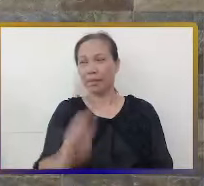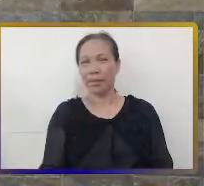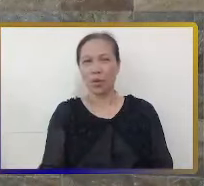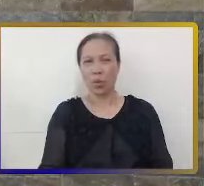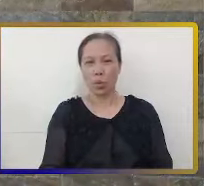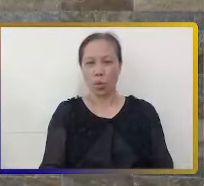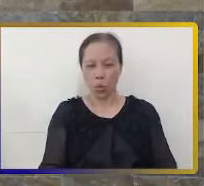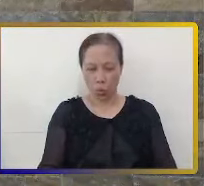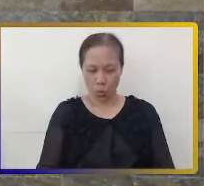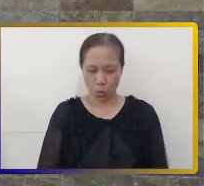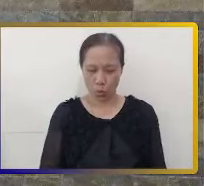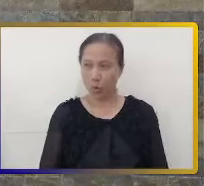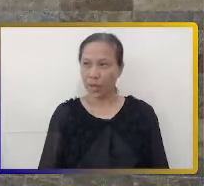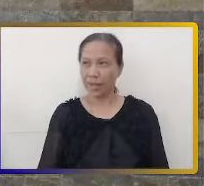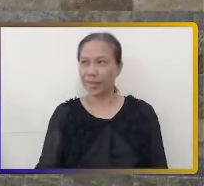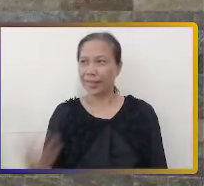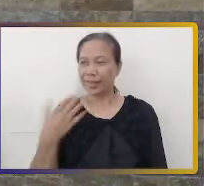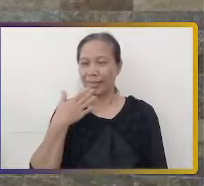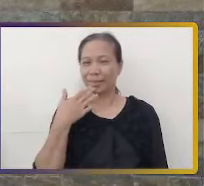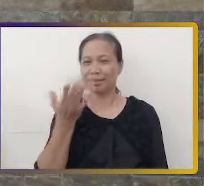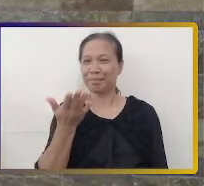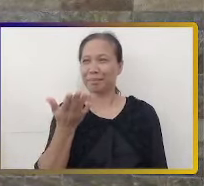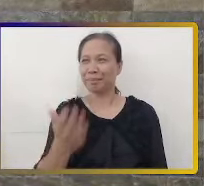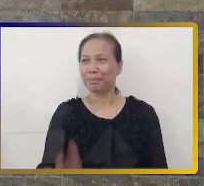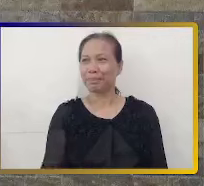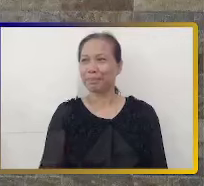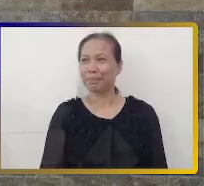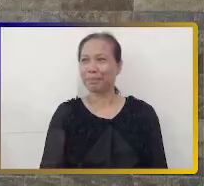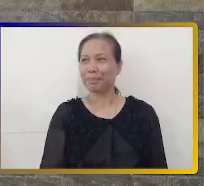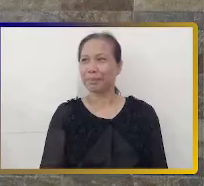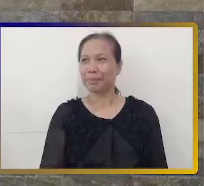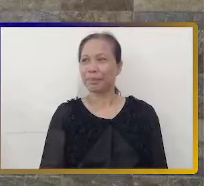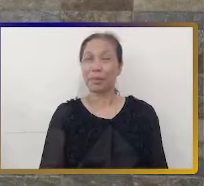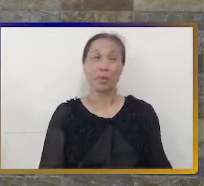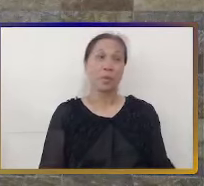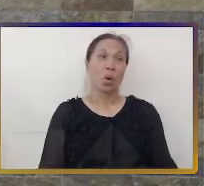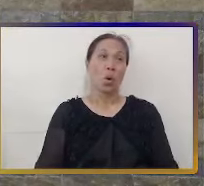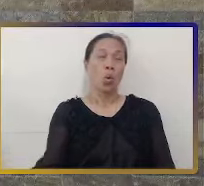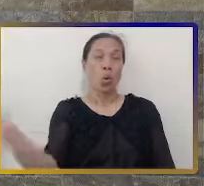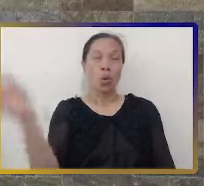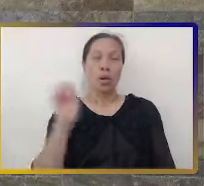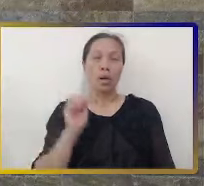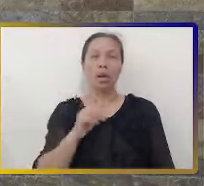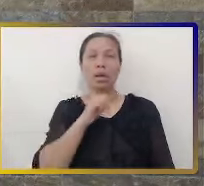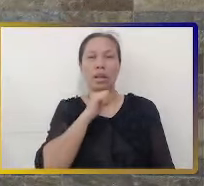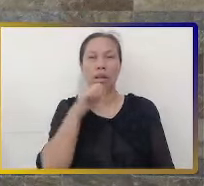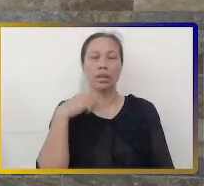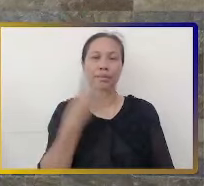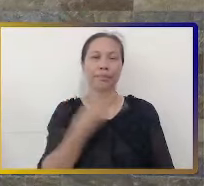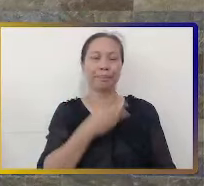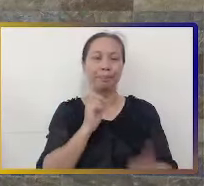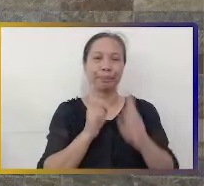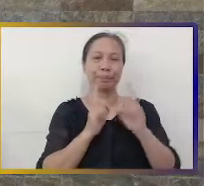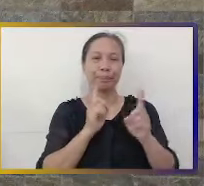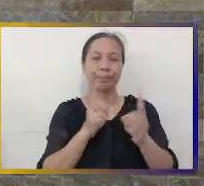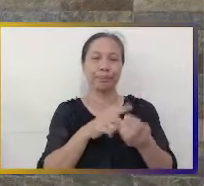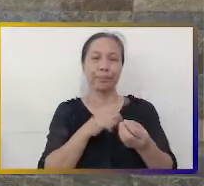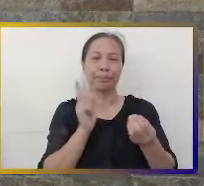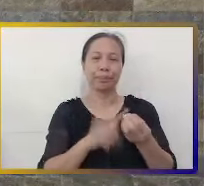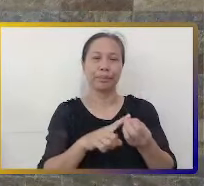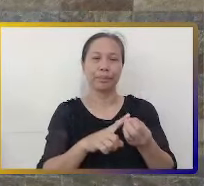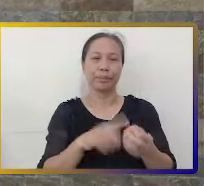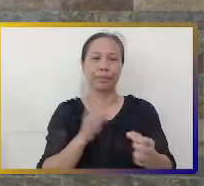yung 5 million Thank you so mga kapatid Wala hindi ho natin pinag-uusapan dito ang kung